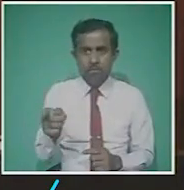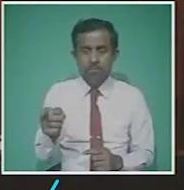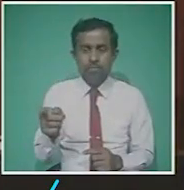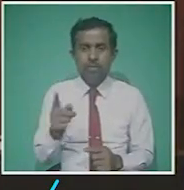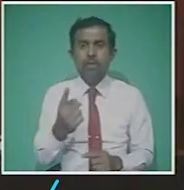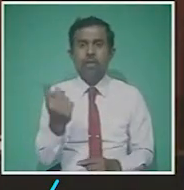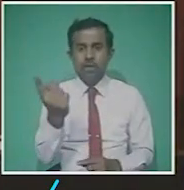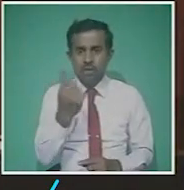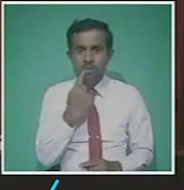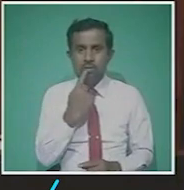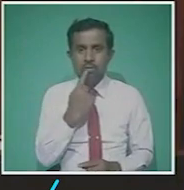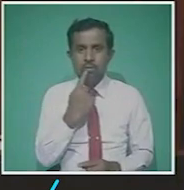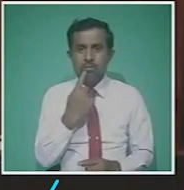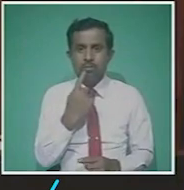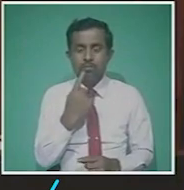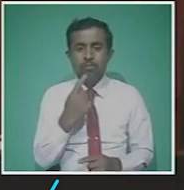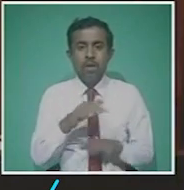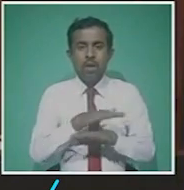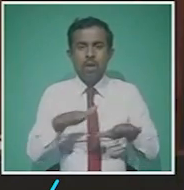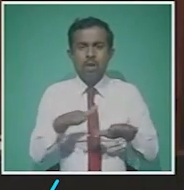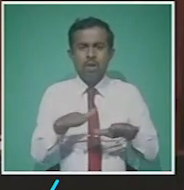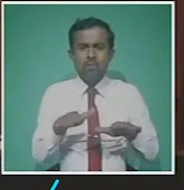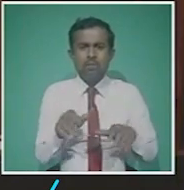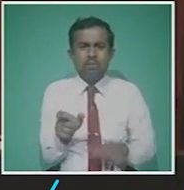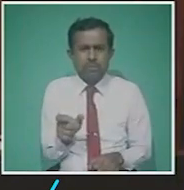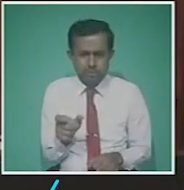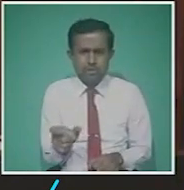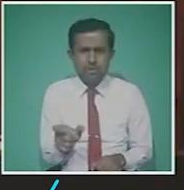කතා කරා දැන් මේ ශිෂ්‍ය මර්ධනයක් ගැන